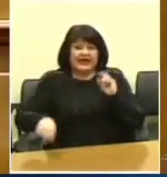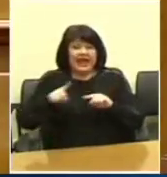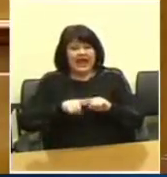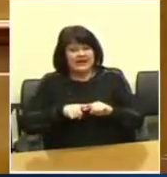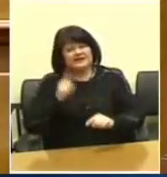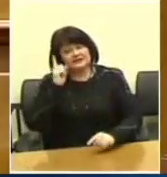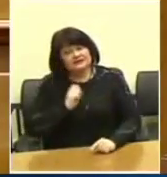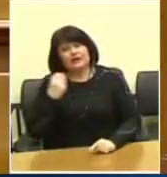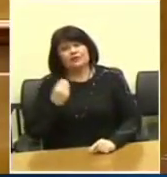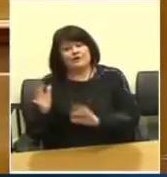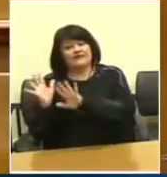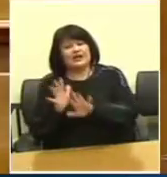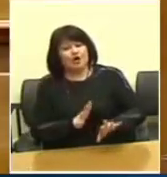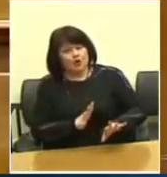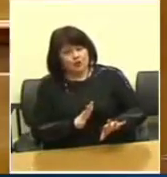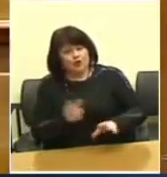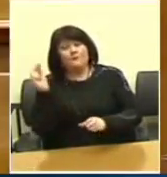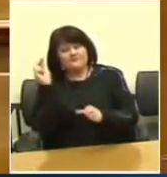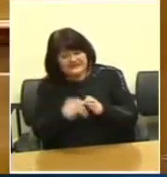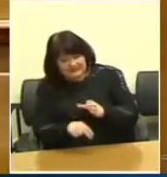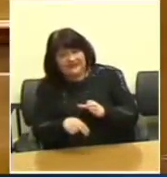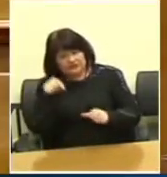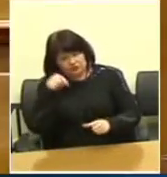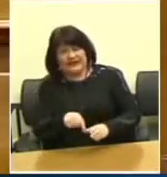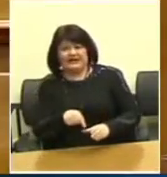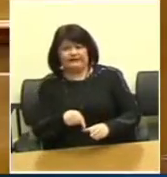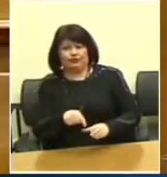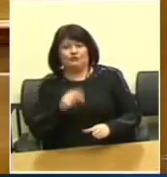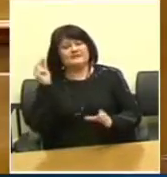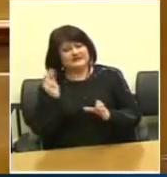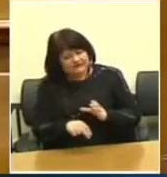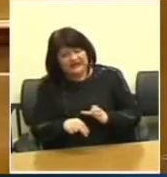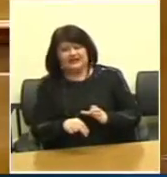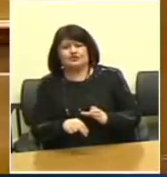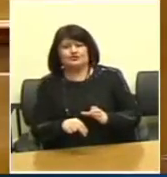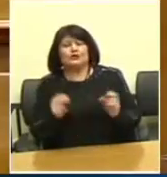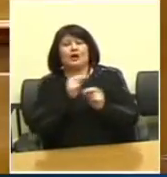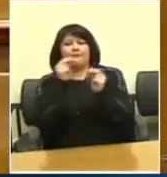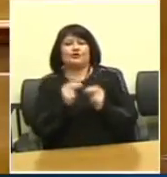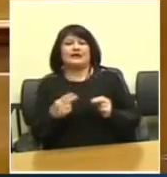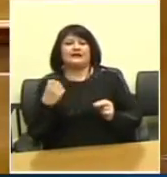θα ξέρουν το φθινόπωρο ότι ψηφίζουν και για αυτό. Ψηφίζουν και για να τελεσφορήσει